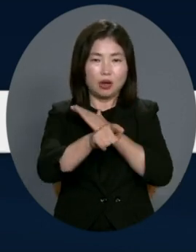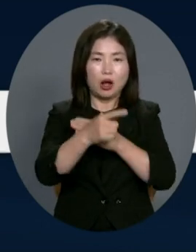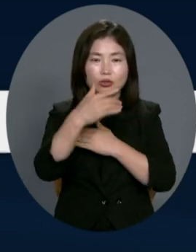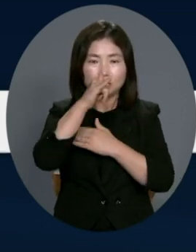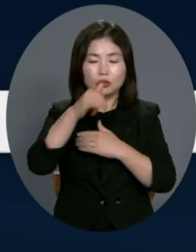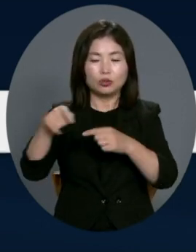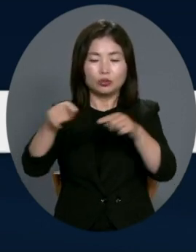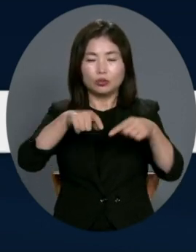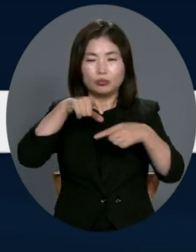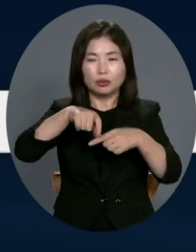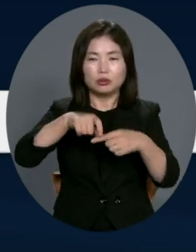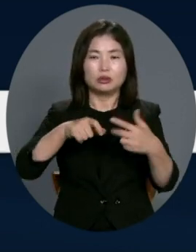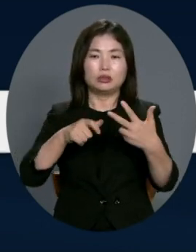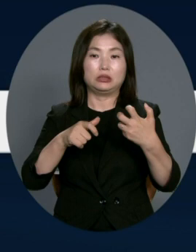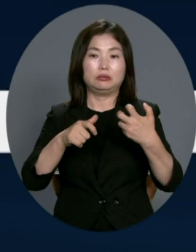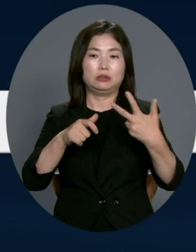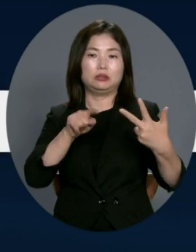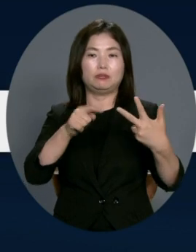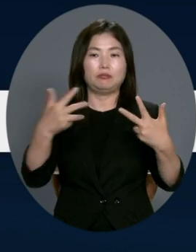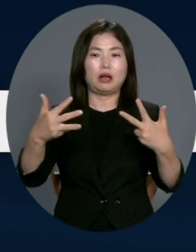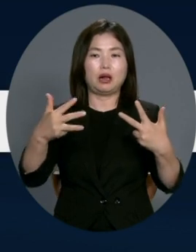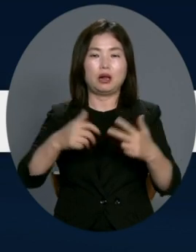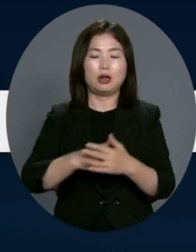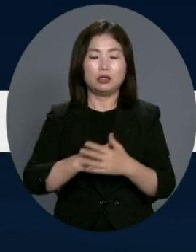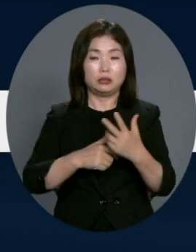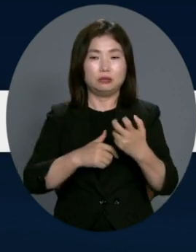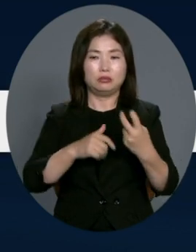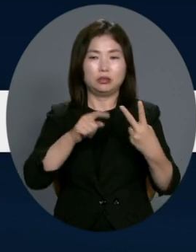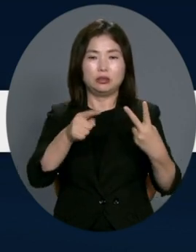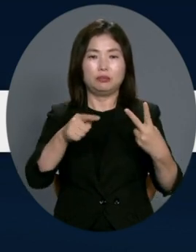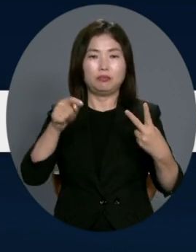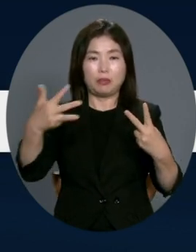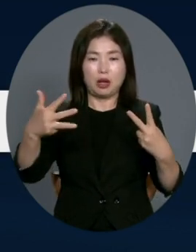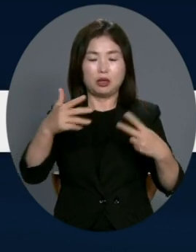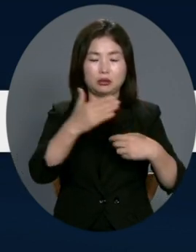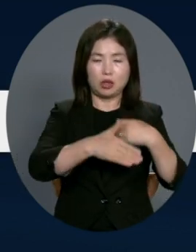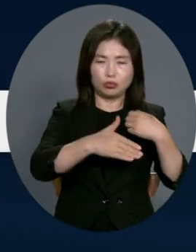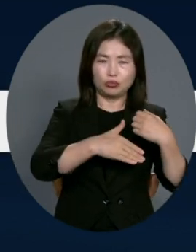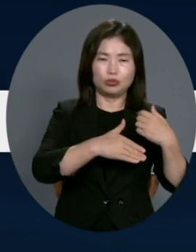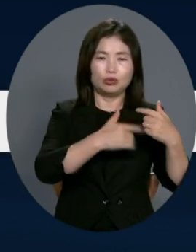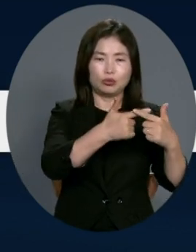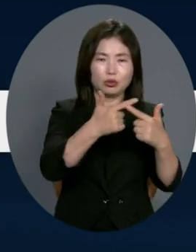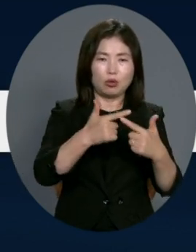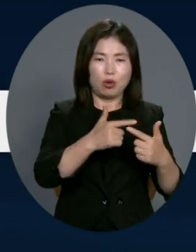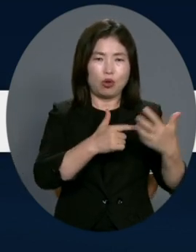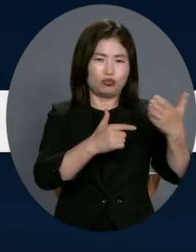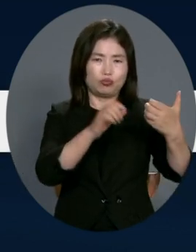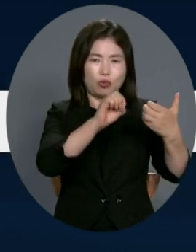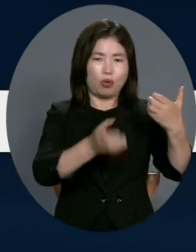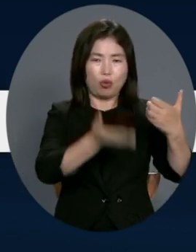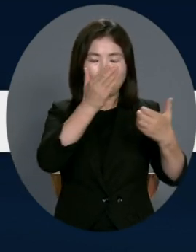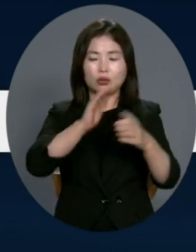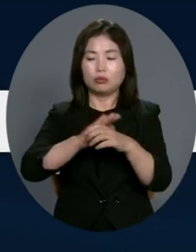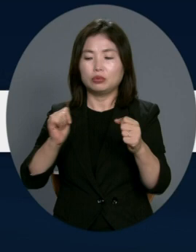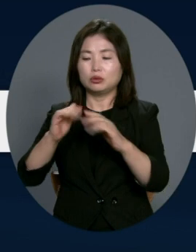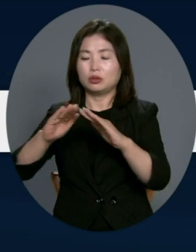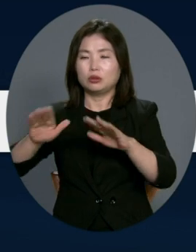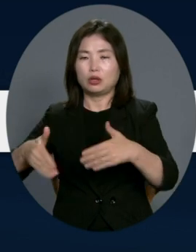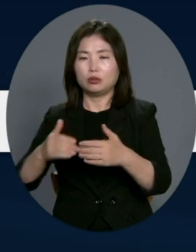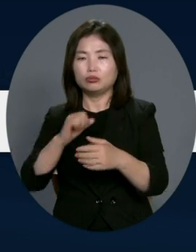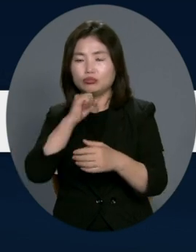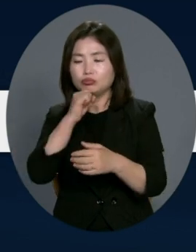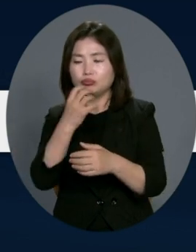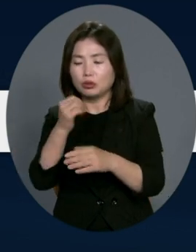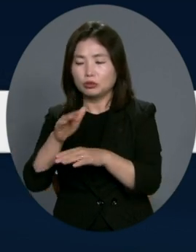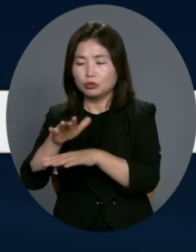전국 평균 72.8% 서울 등 대도시의 경우는 90%의 육박하지만 경북과 전남